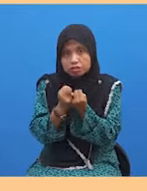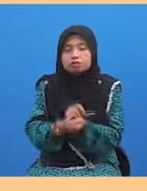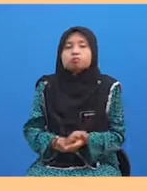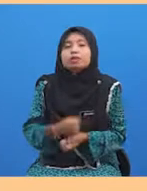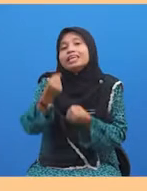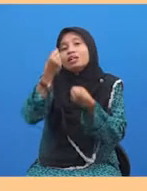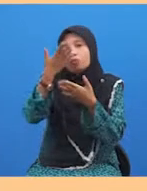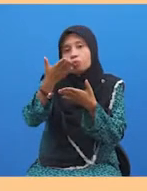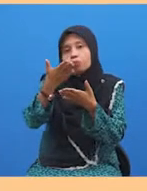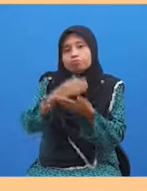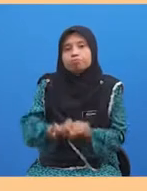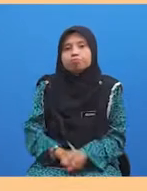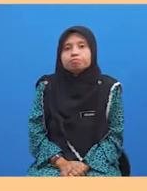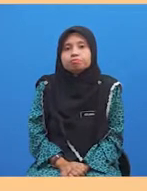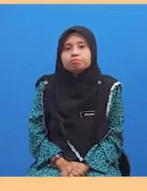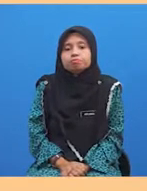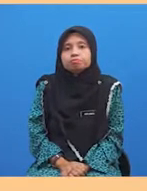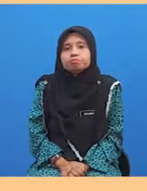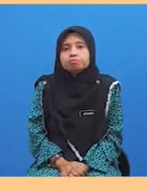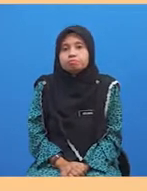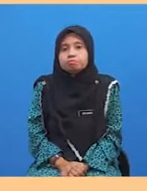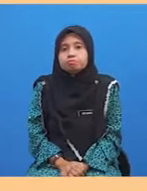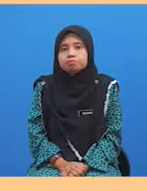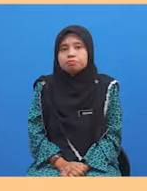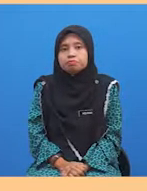ini juga ialah peristiwa.